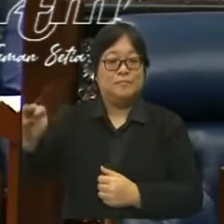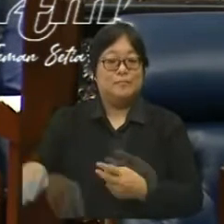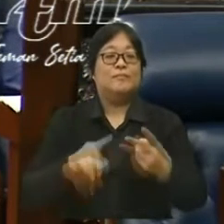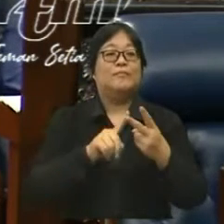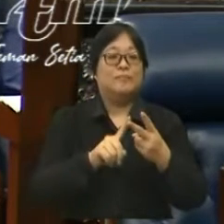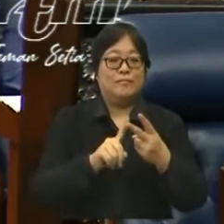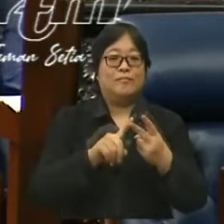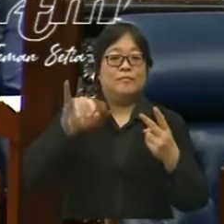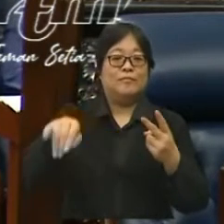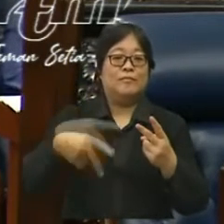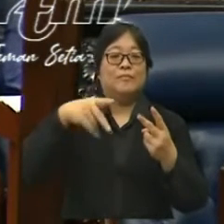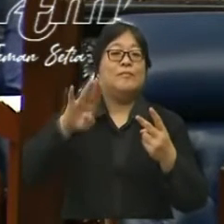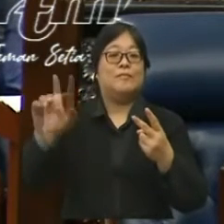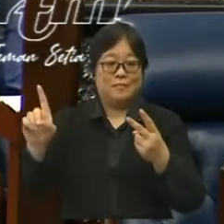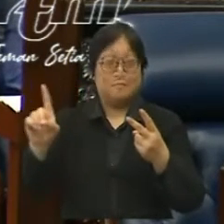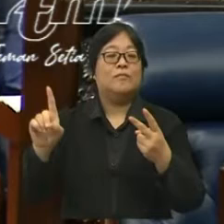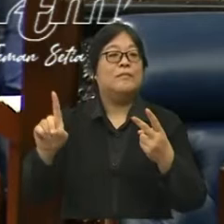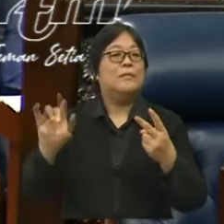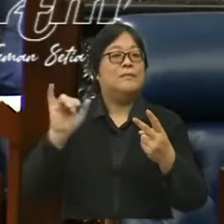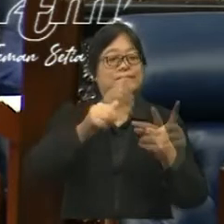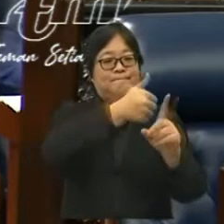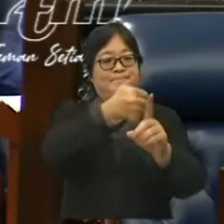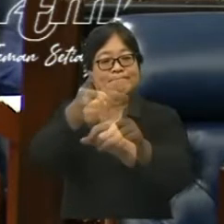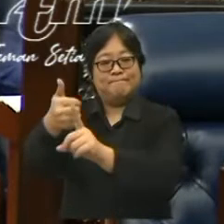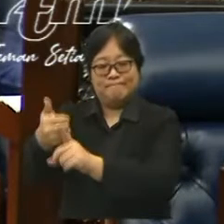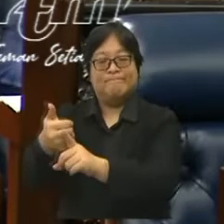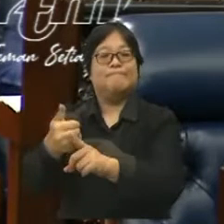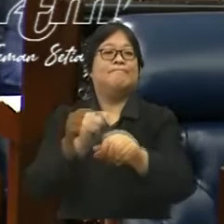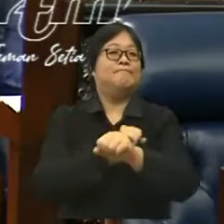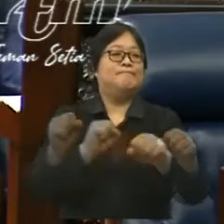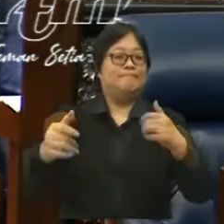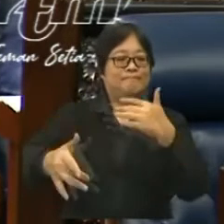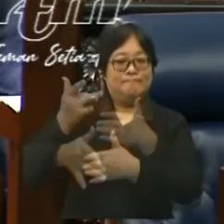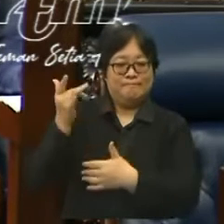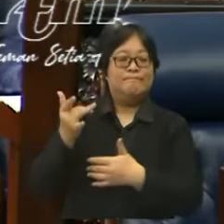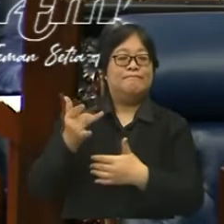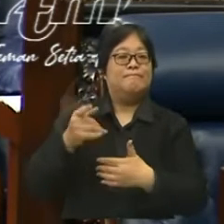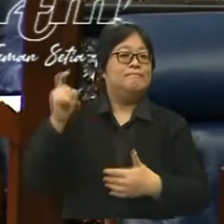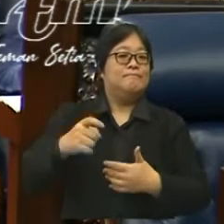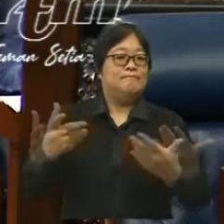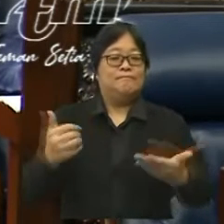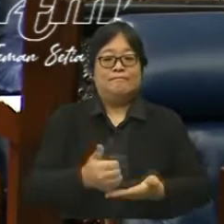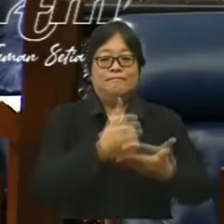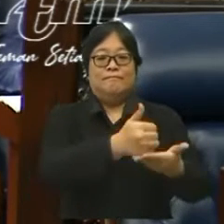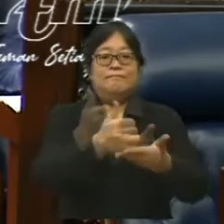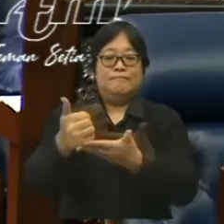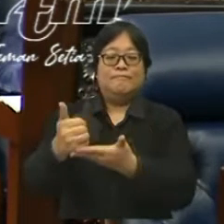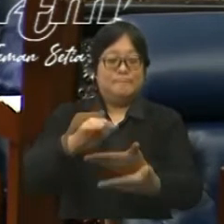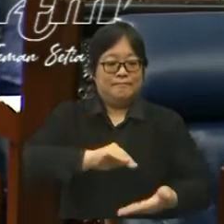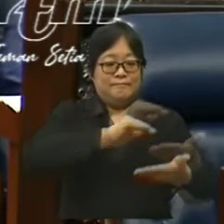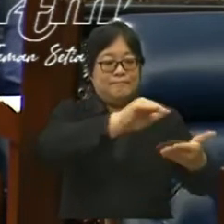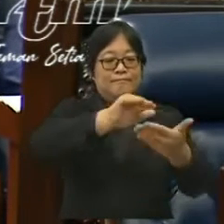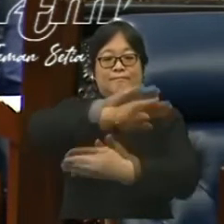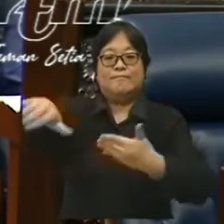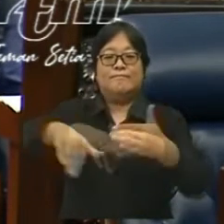Jawatan Kuasa Pengurusan Bencana Daerah JPBD juga telah diarahkan untuk bersedia lebih awal bagi memastikan bantuan dan bekalan sampai